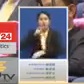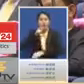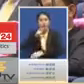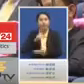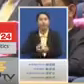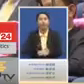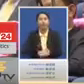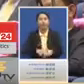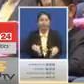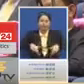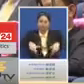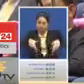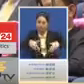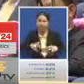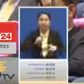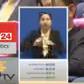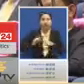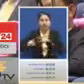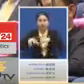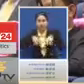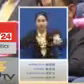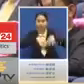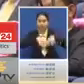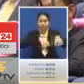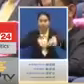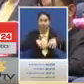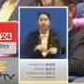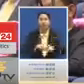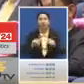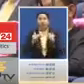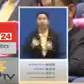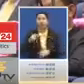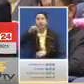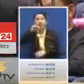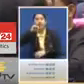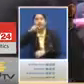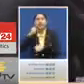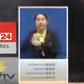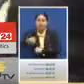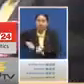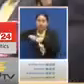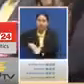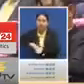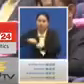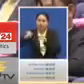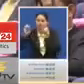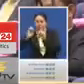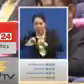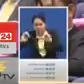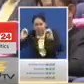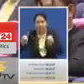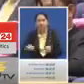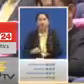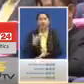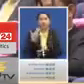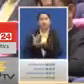างเดี่ยวออกไปก็แล้วแต่ถ้าน้ำทำนายังไม่มีทำนาข้าวแล้วข้าวยังราคา